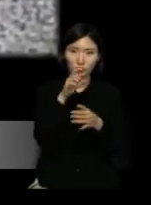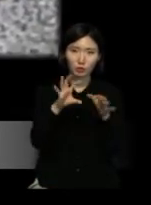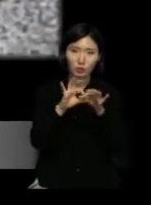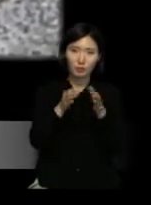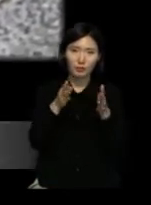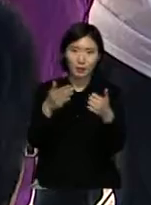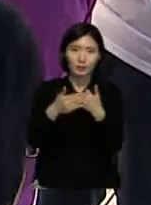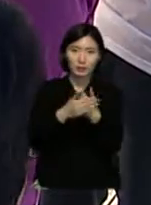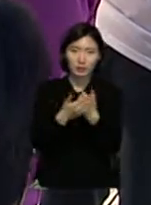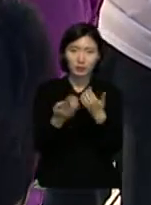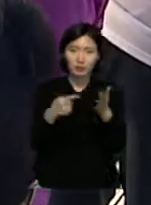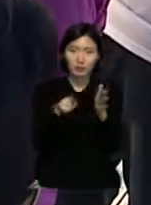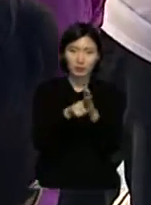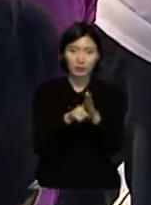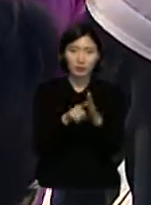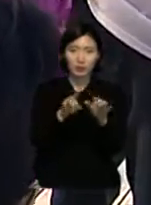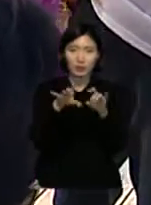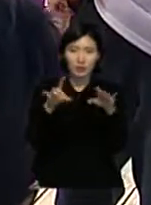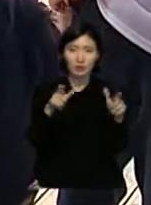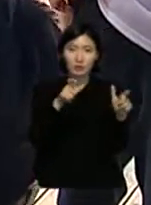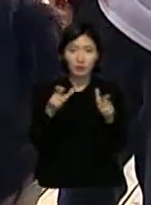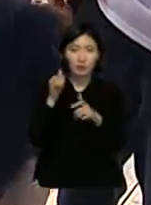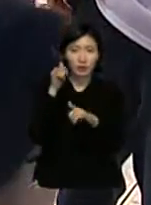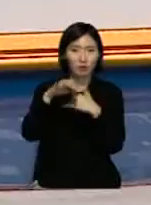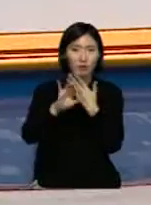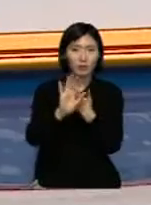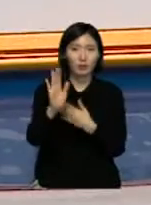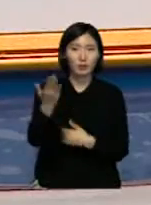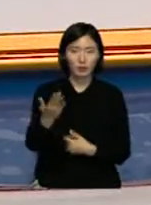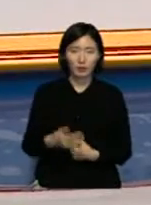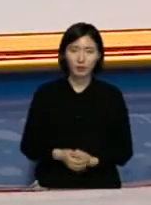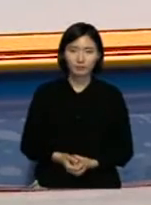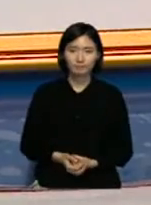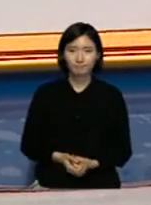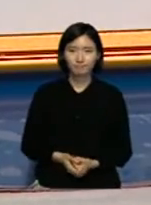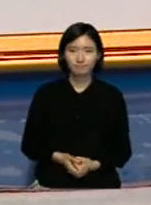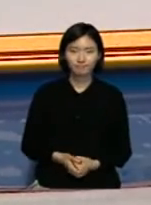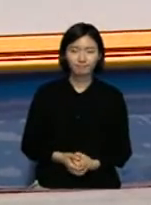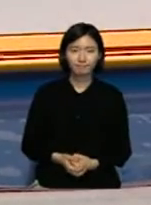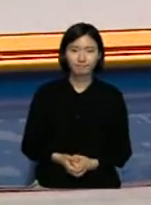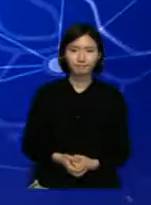각 지역 수도 사업소로 연락하면 됩니다. 서울 경기 케이블TV 박용입니다.